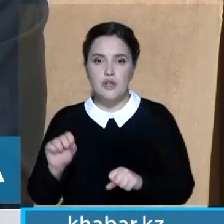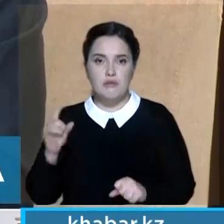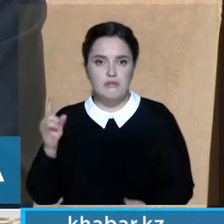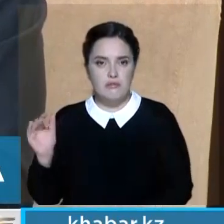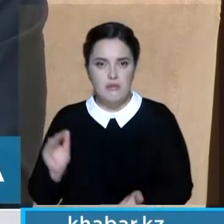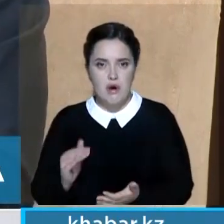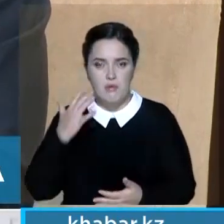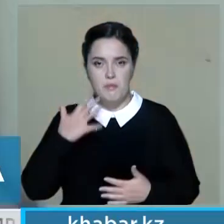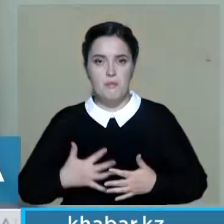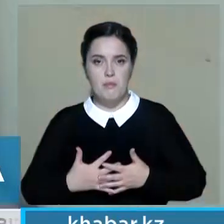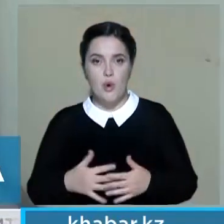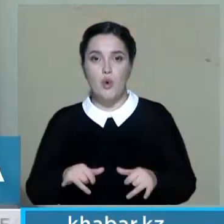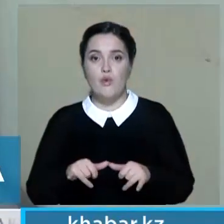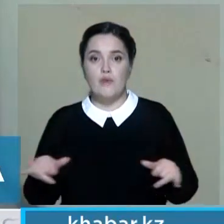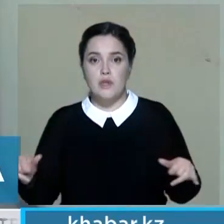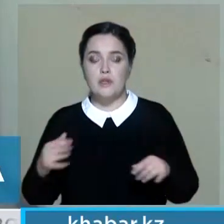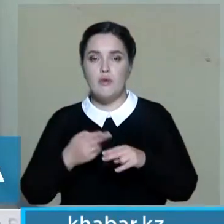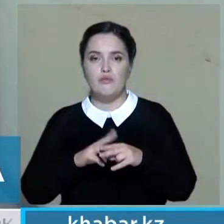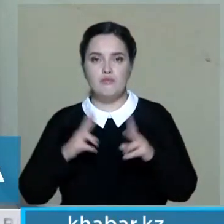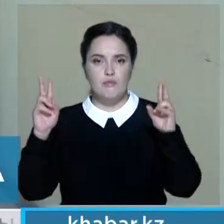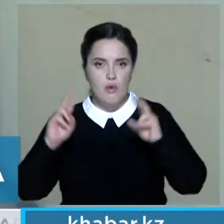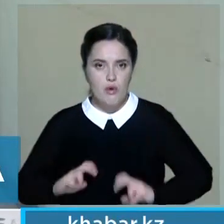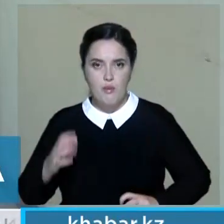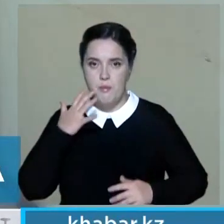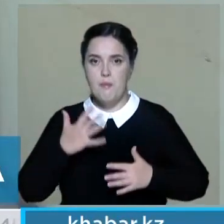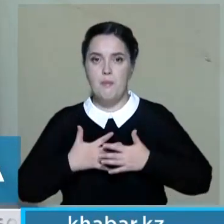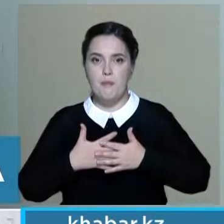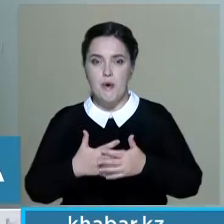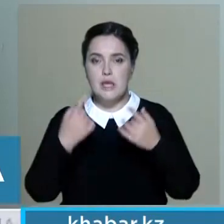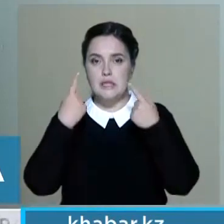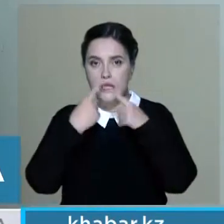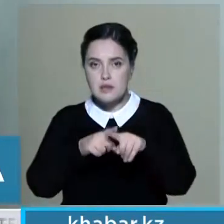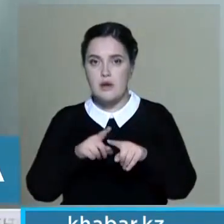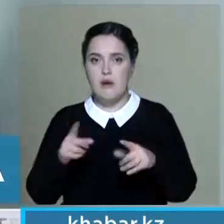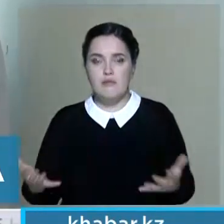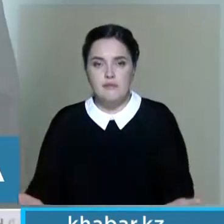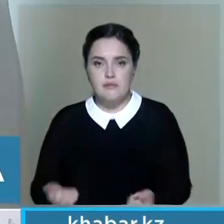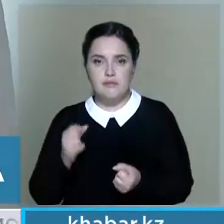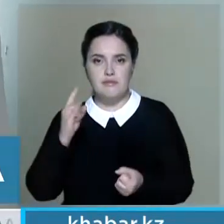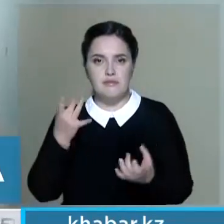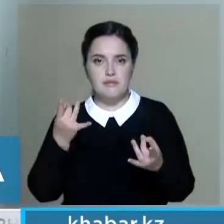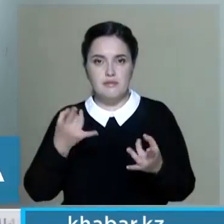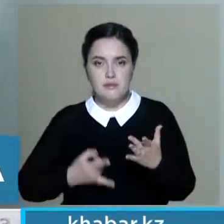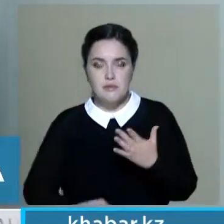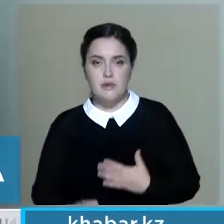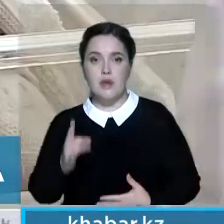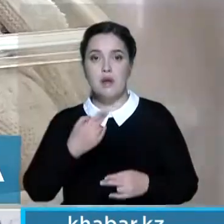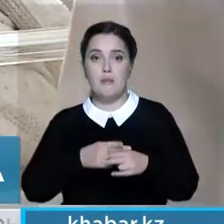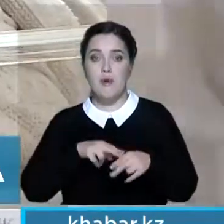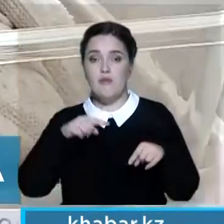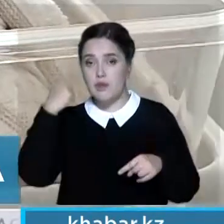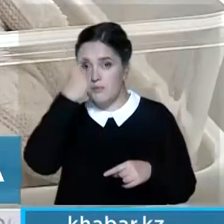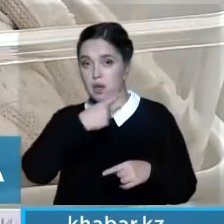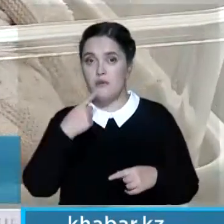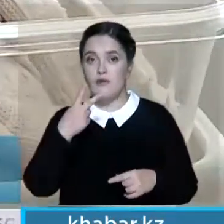защиты плода. Увеличивается охват перинатальным скринингом, развиваются технологии реанимации для новорожденных. Как итог, в этом году